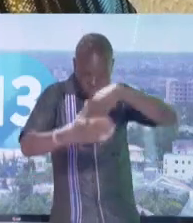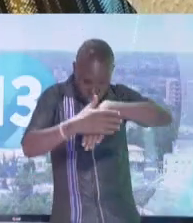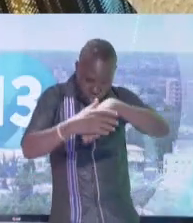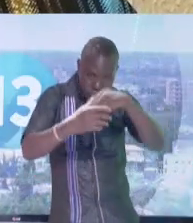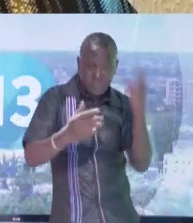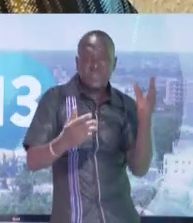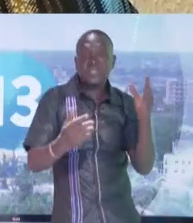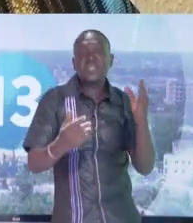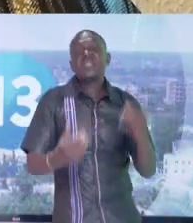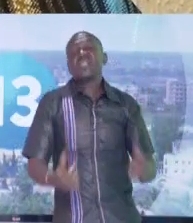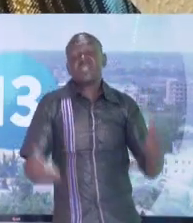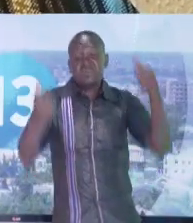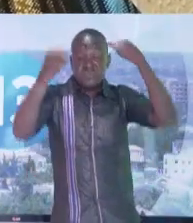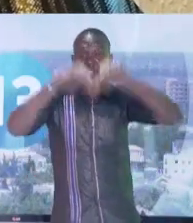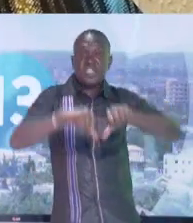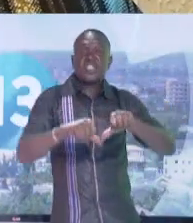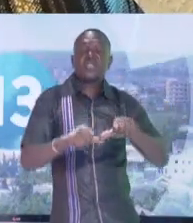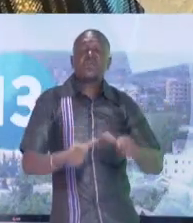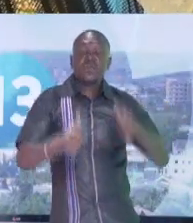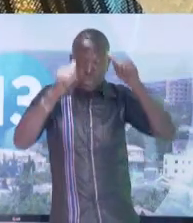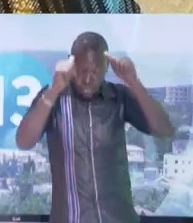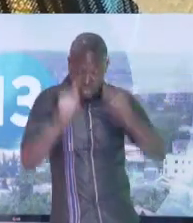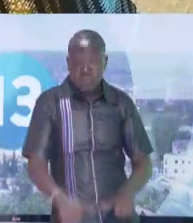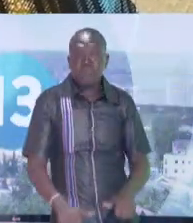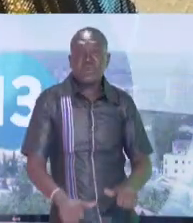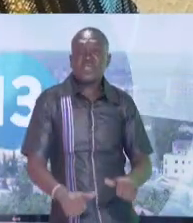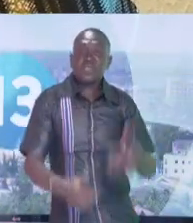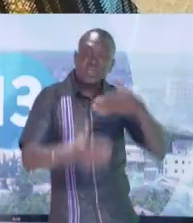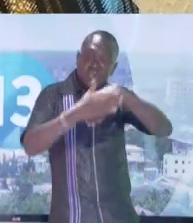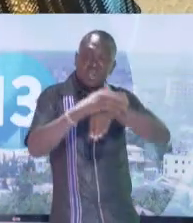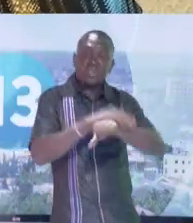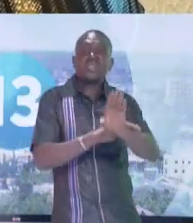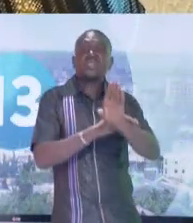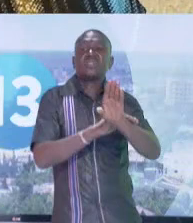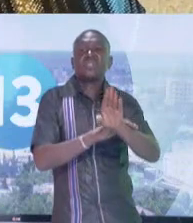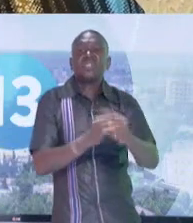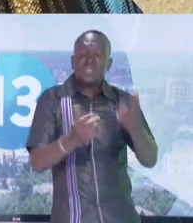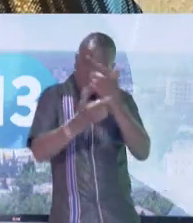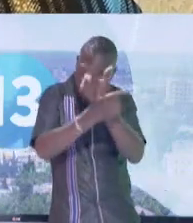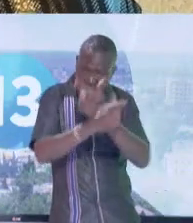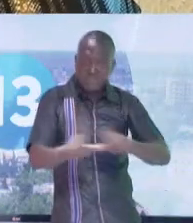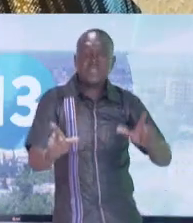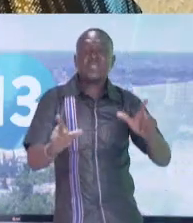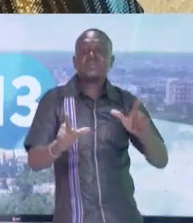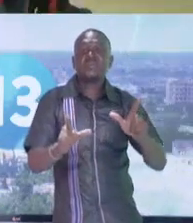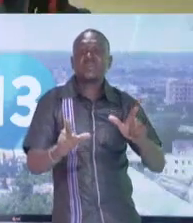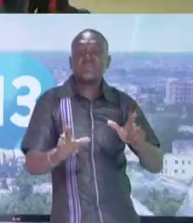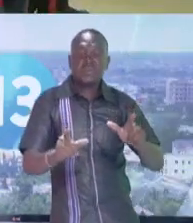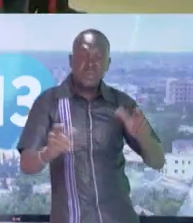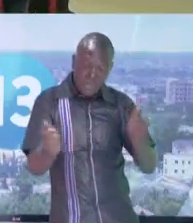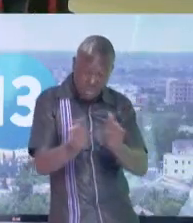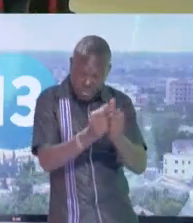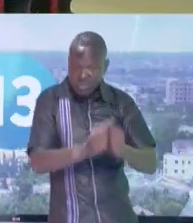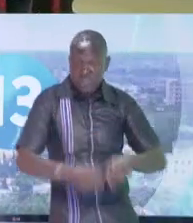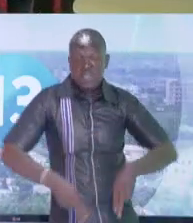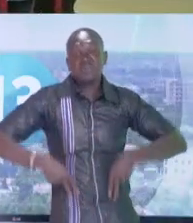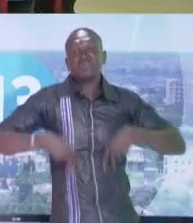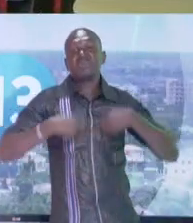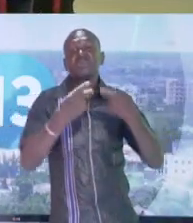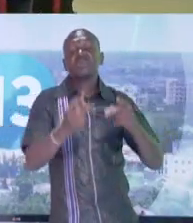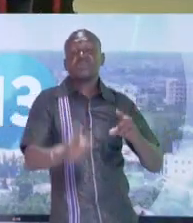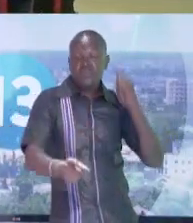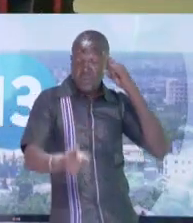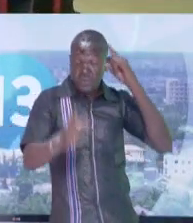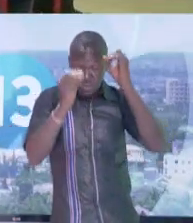crise pour pouvoir rentrer en temps de paix avec des bases solides de vivre ensemble. L'initiative de cette